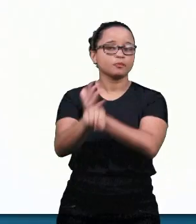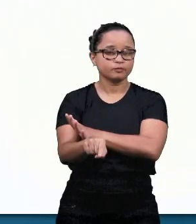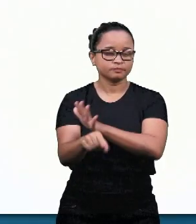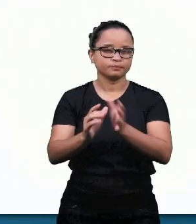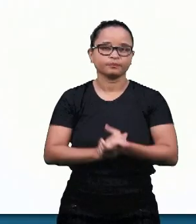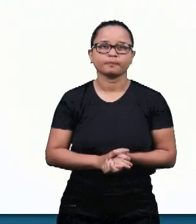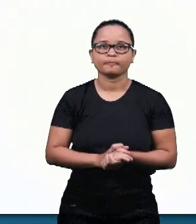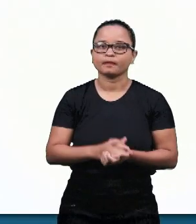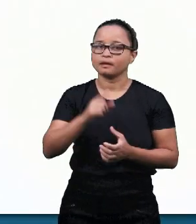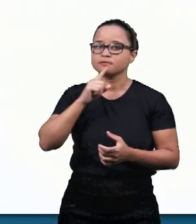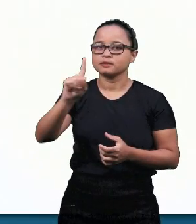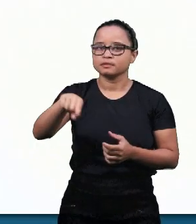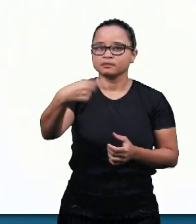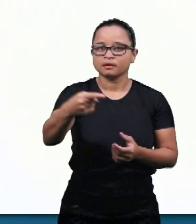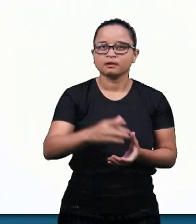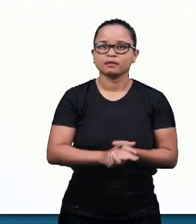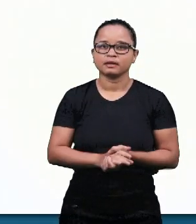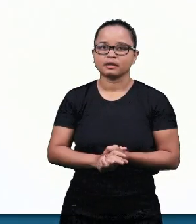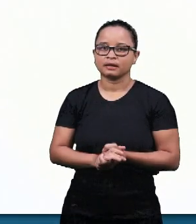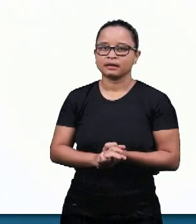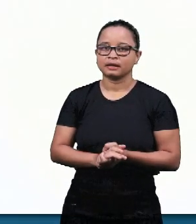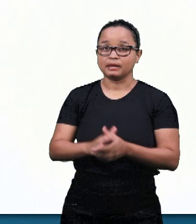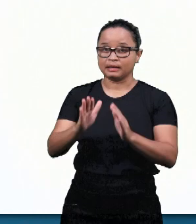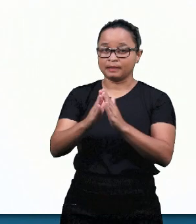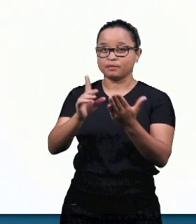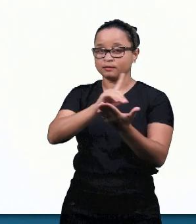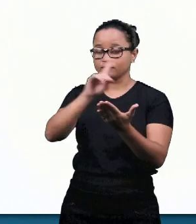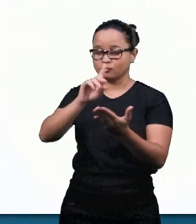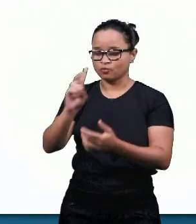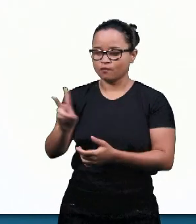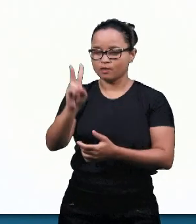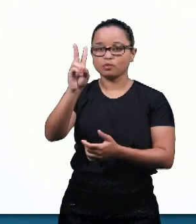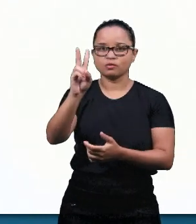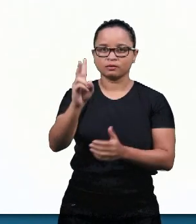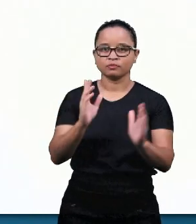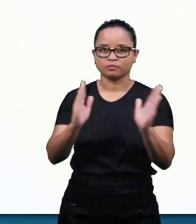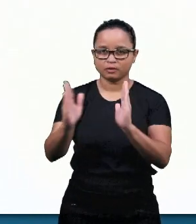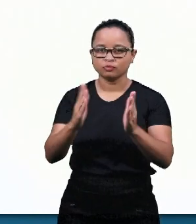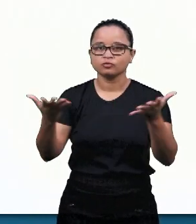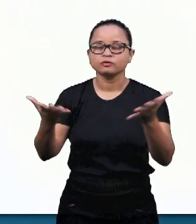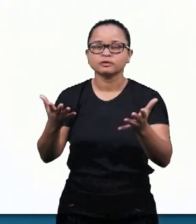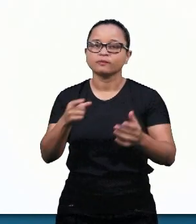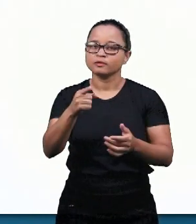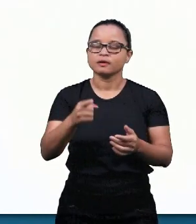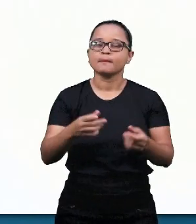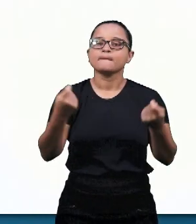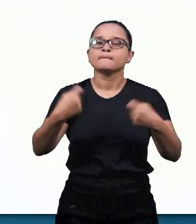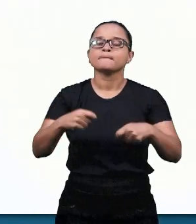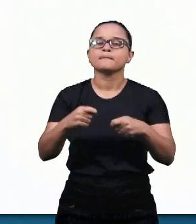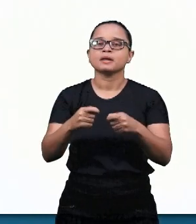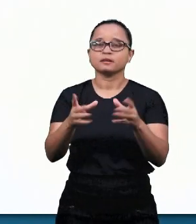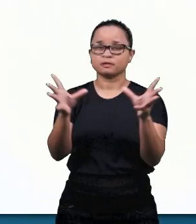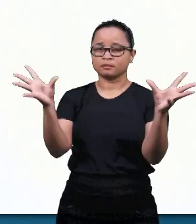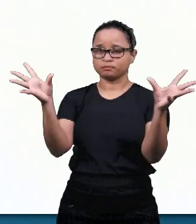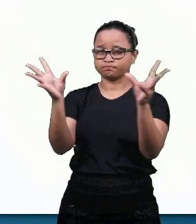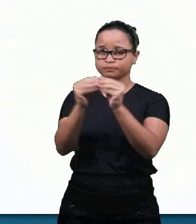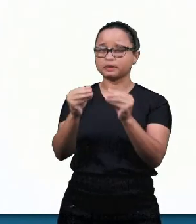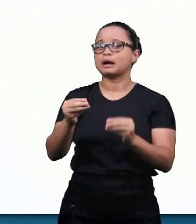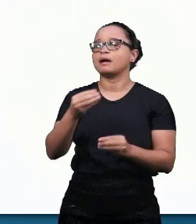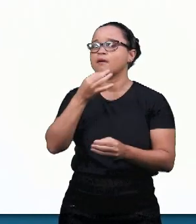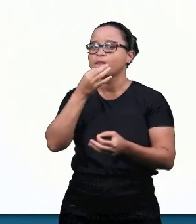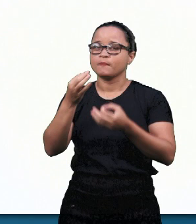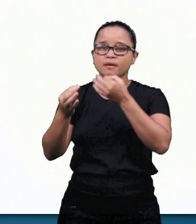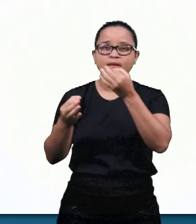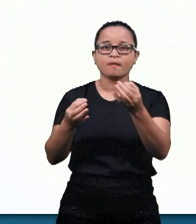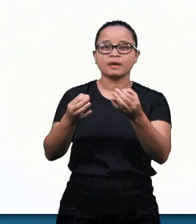En considérant la valeur de la parole en nos jours, faites un commentaire historique et